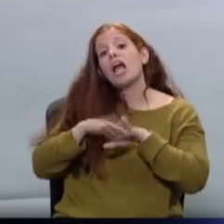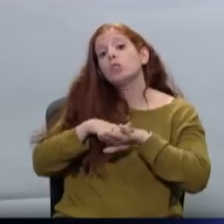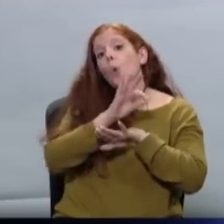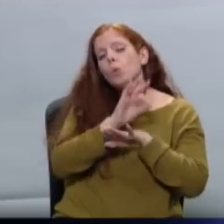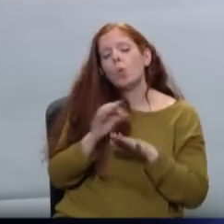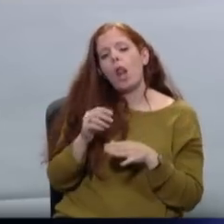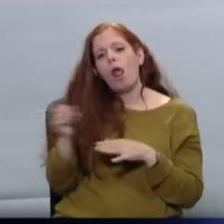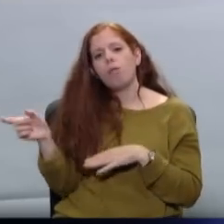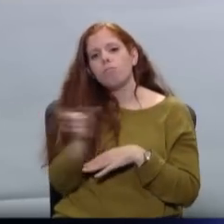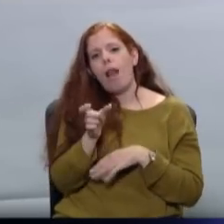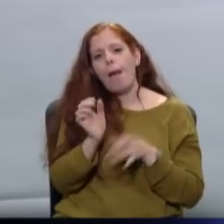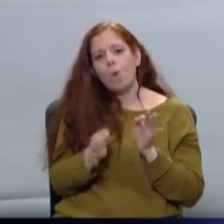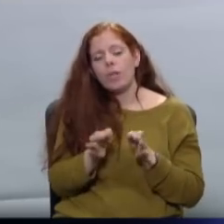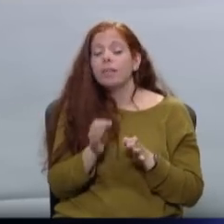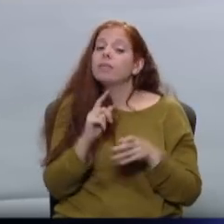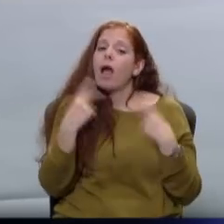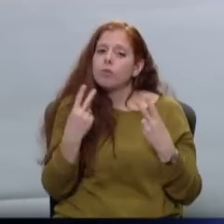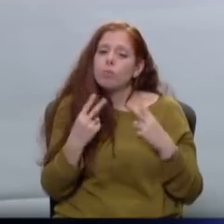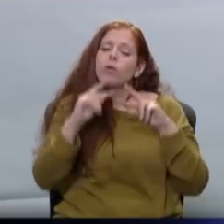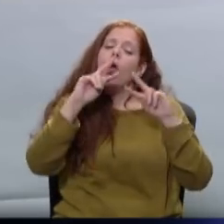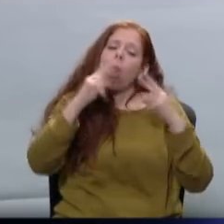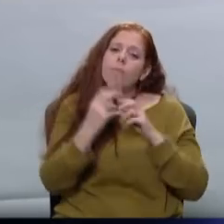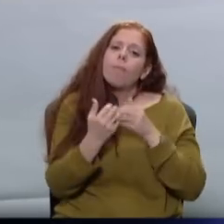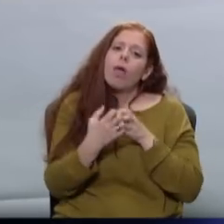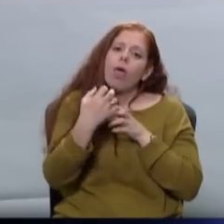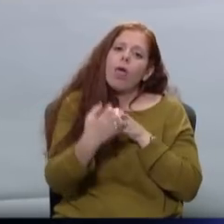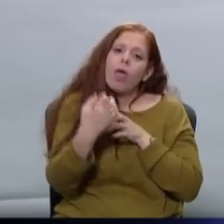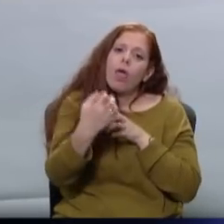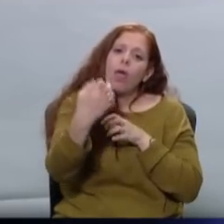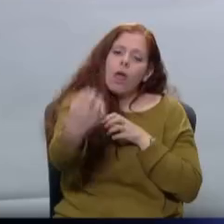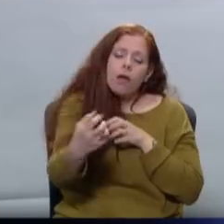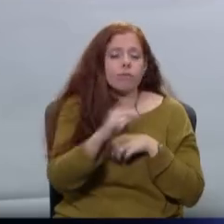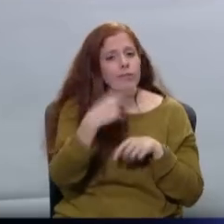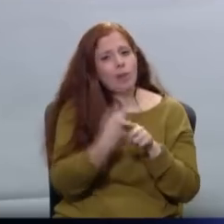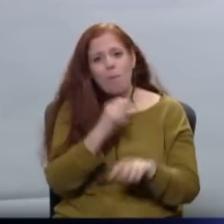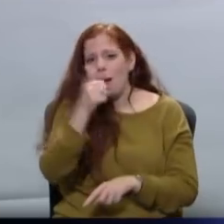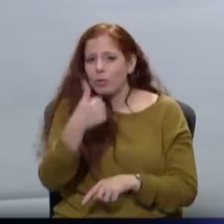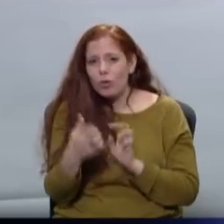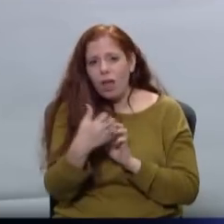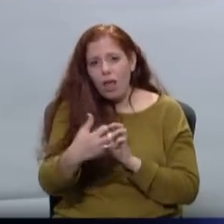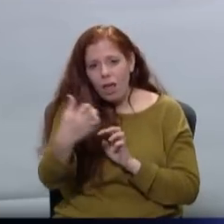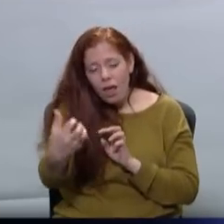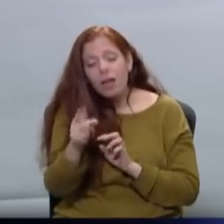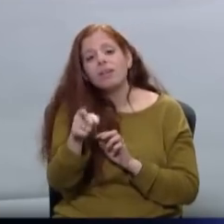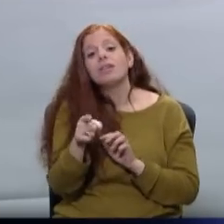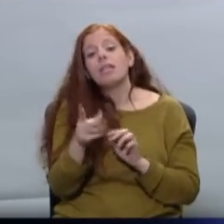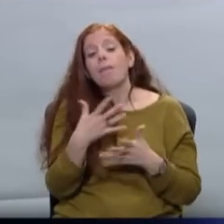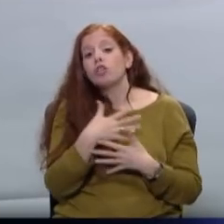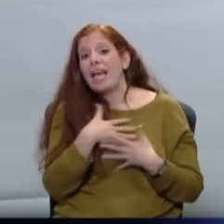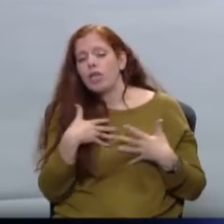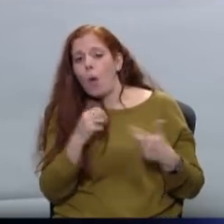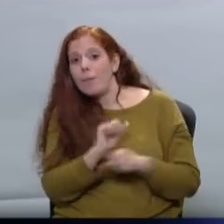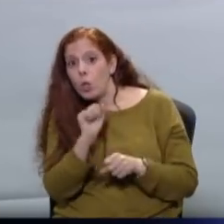לדין. המשמעות של זה סחבת נוספת בתיק, וזאת לא הסחבת הראשונה. הנה מה שהרגישו המתלוננות